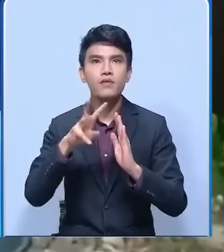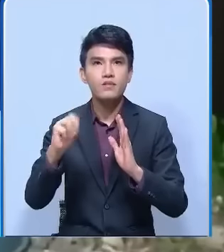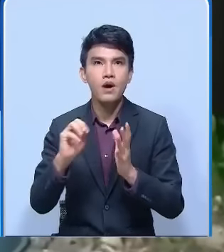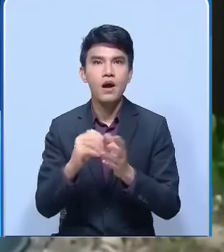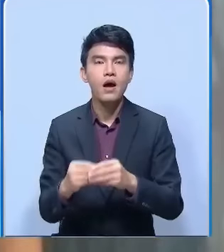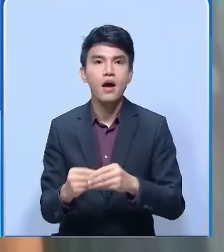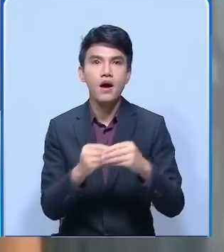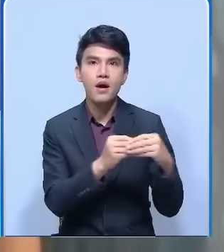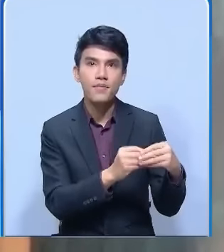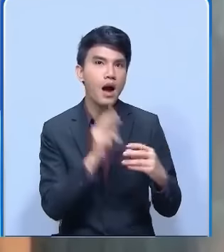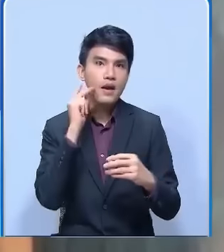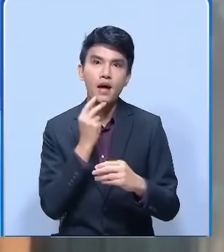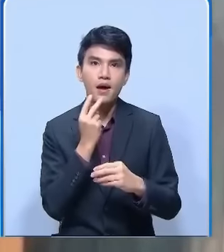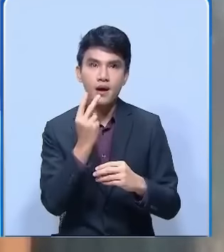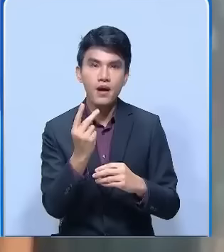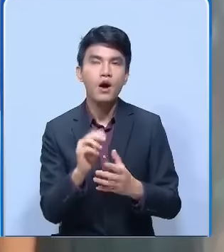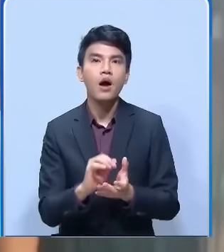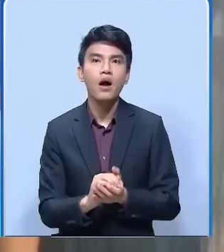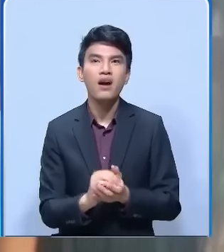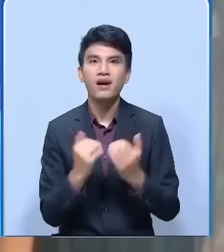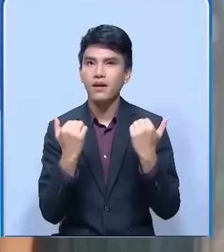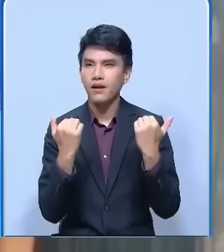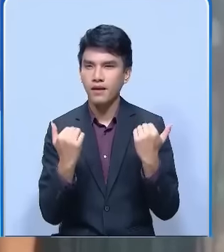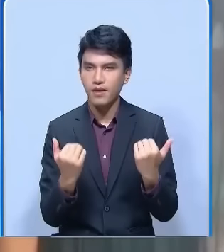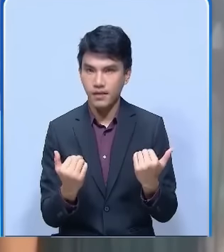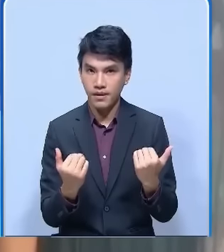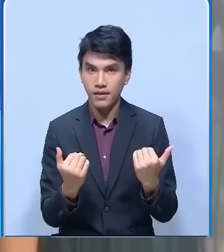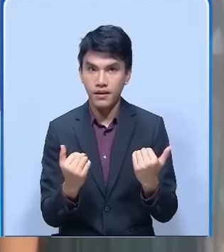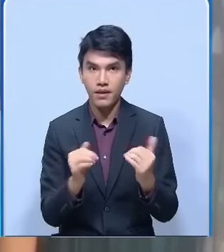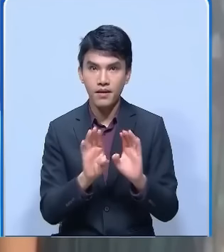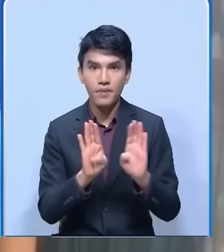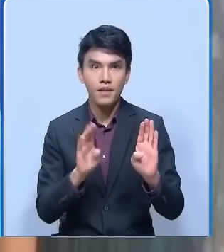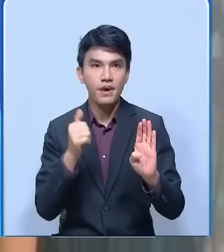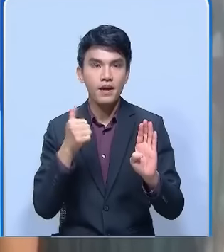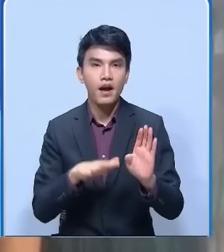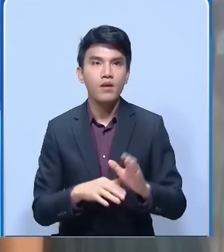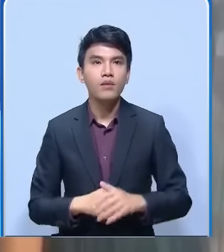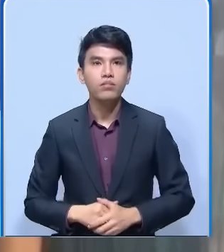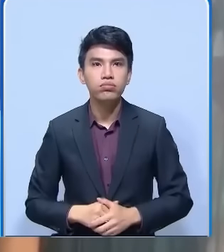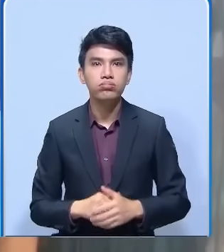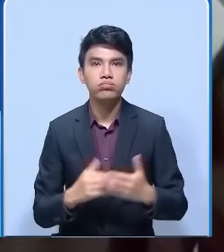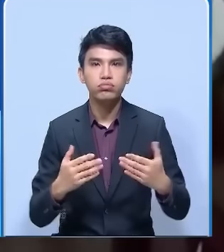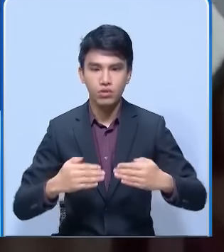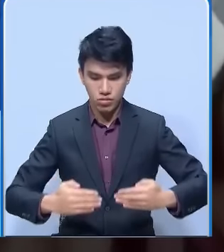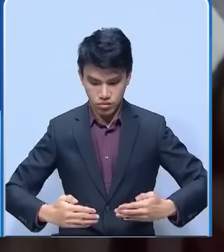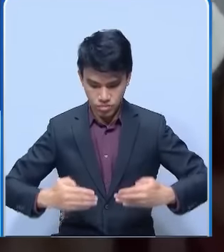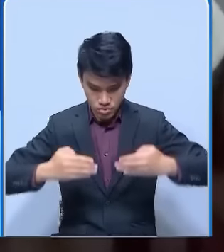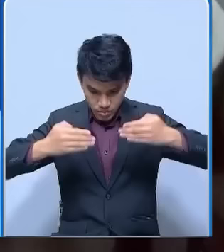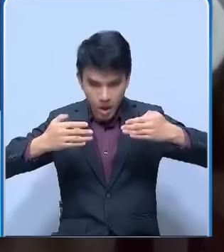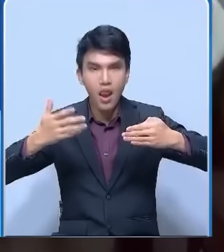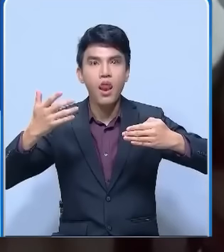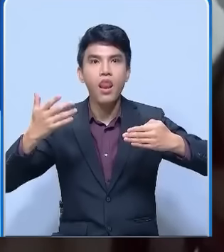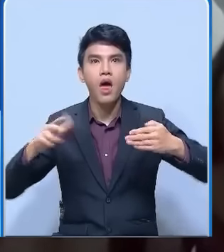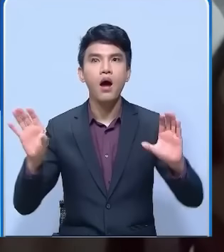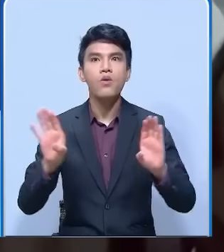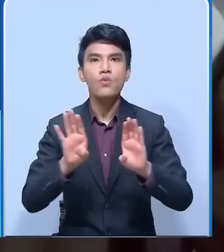าผู้สื่อข่าวมาดูบอกว่าเห็นไหมเปิดประตูออกมาไม่ได้เลยเปิดมาเนี่ยเจอกำแพงก่อด้วยอิฐบล็อกปิดท